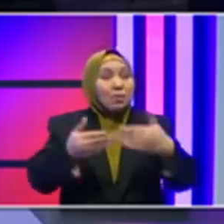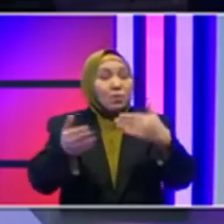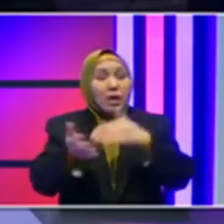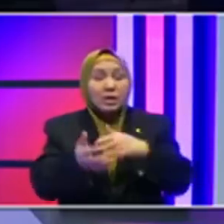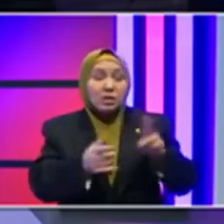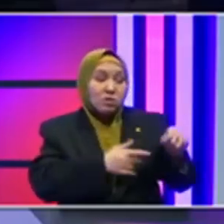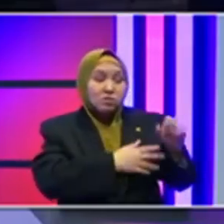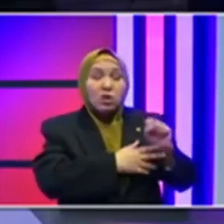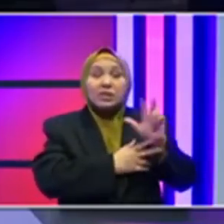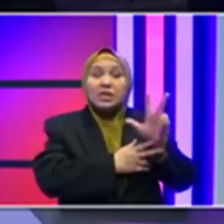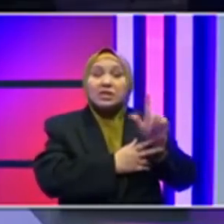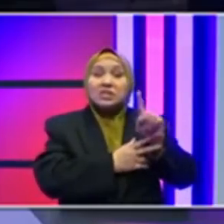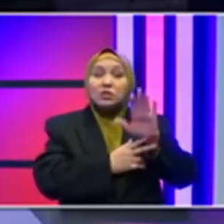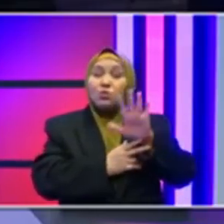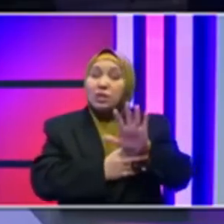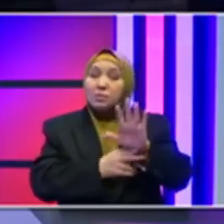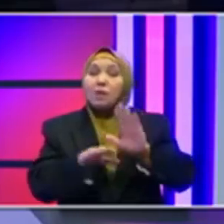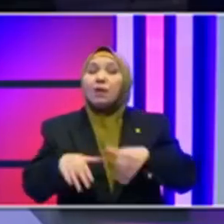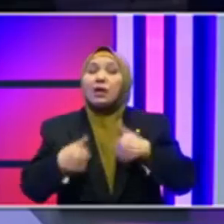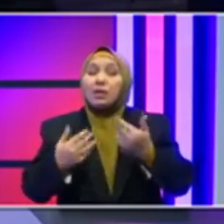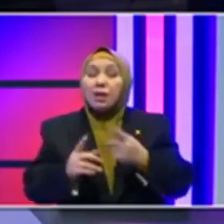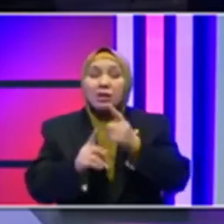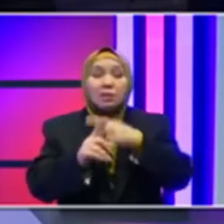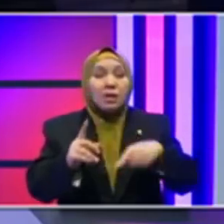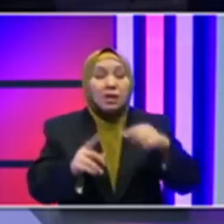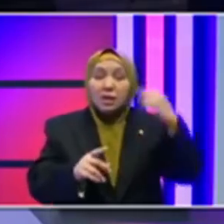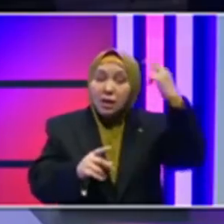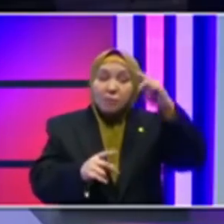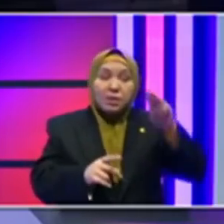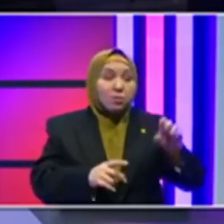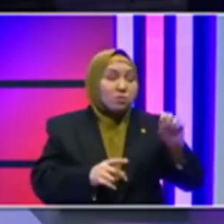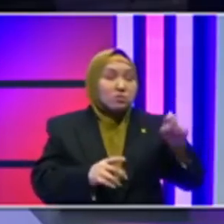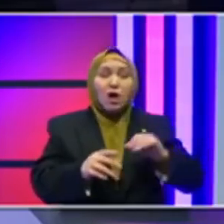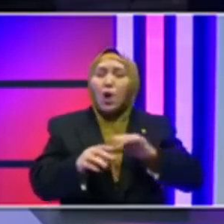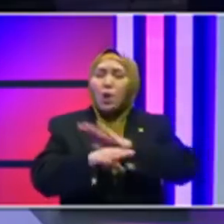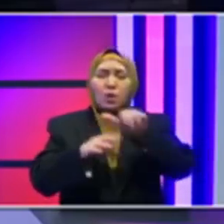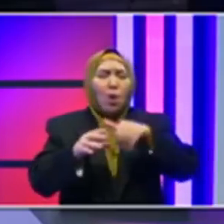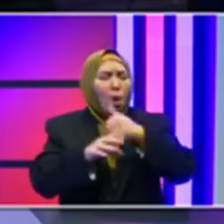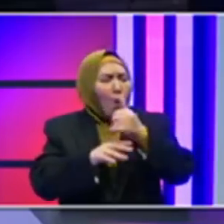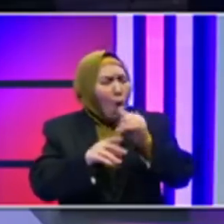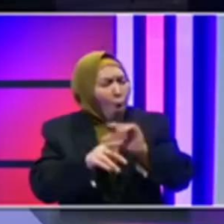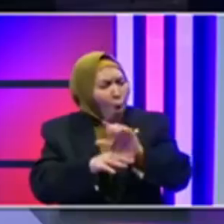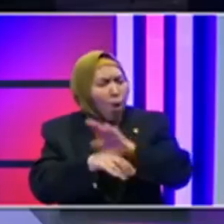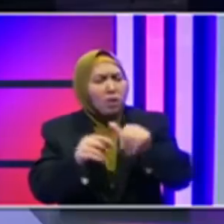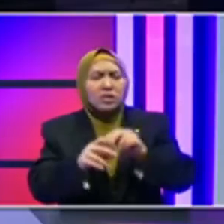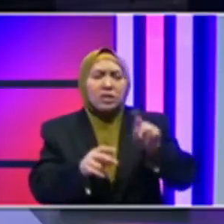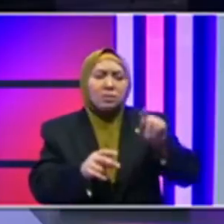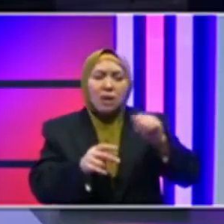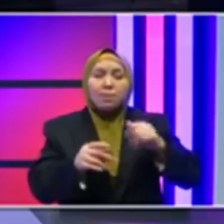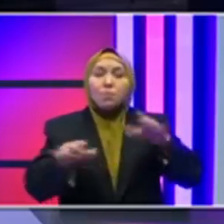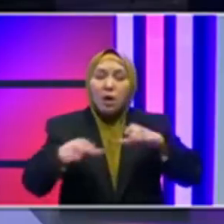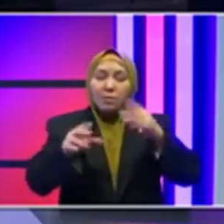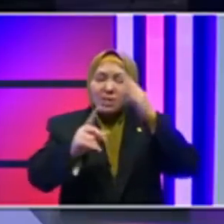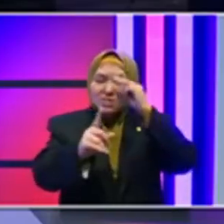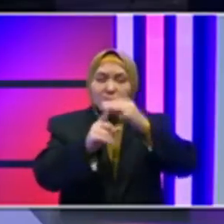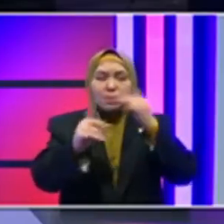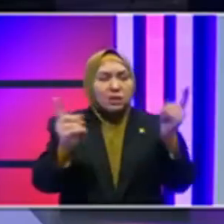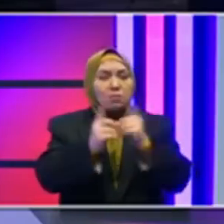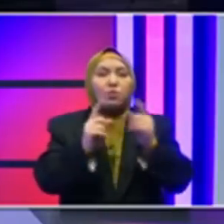315 Bagaimana bila Nabi Musa menggunakan segala nikmat yang ada melaksanakan misi bertemu